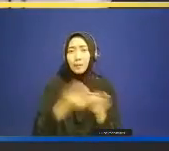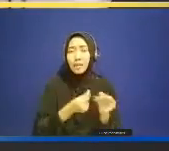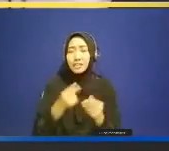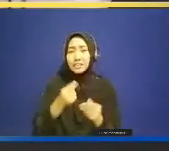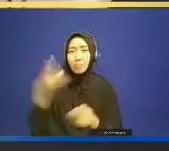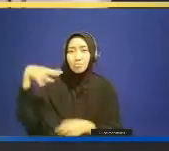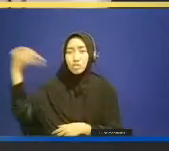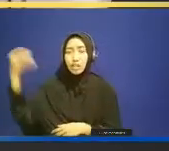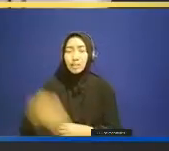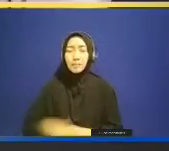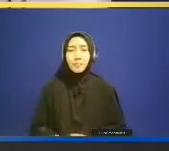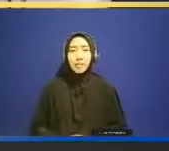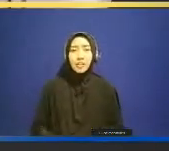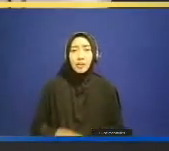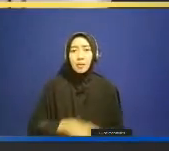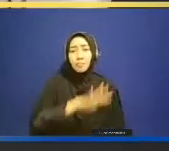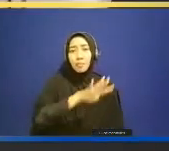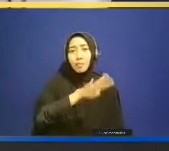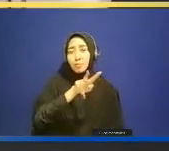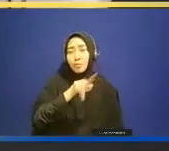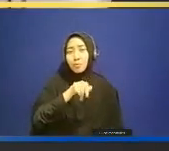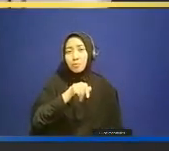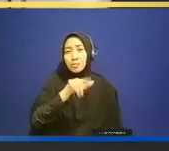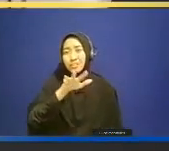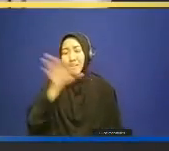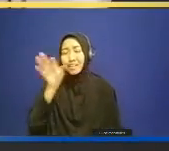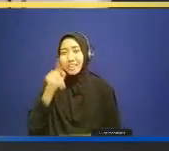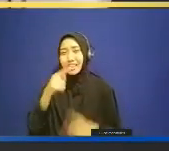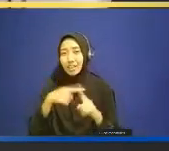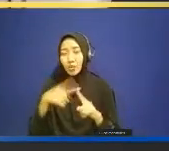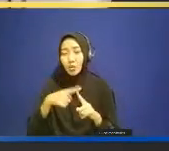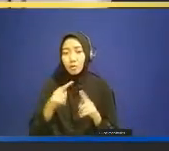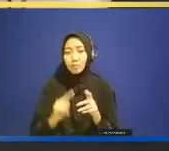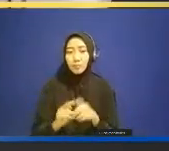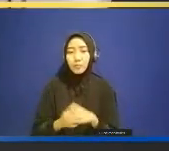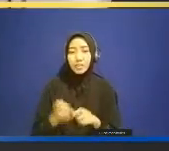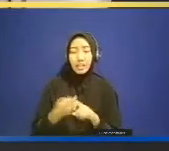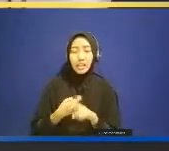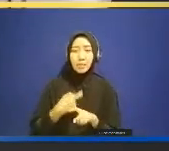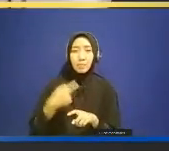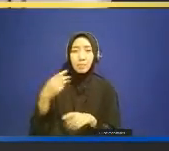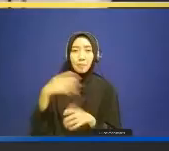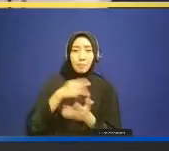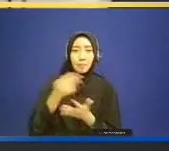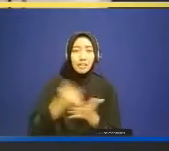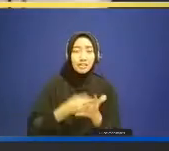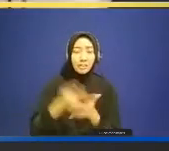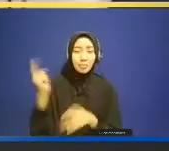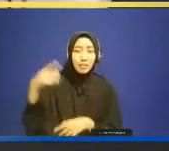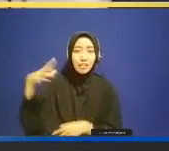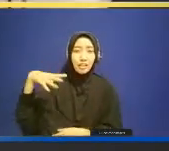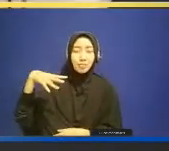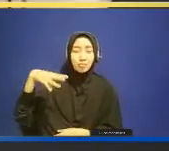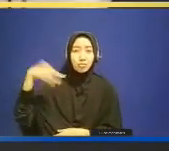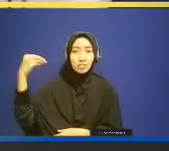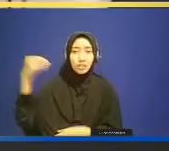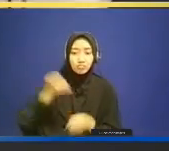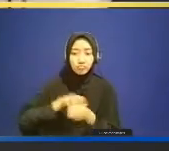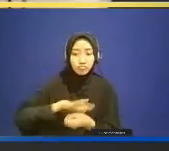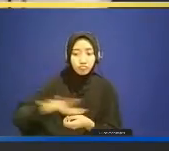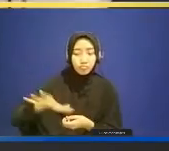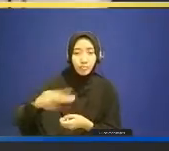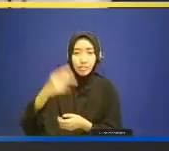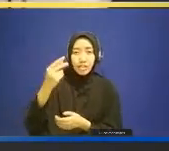triliun itu sebenarnya adalah beberapa yang berasal baik melalui belanja pemerintah pusat transfer ke daerah dan Dana Desa